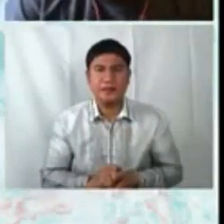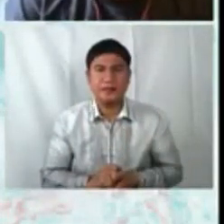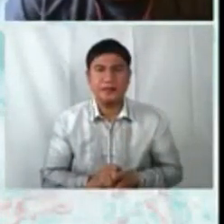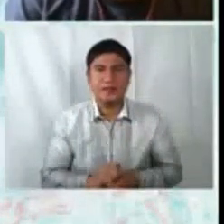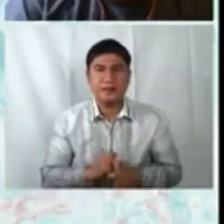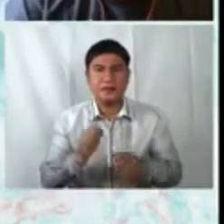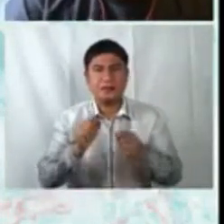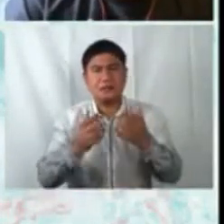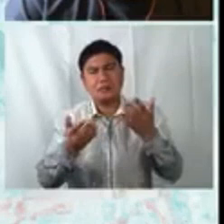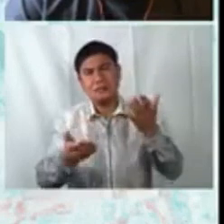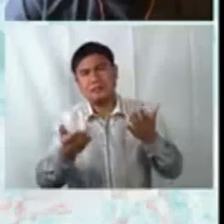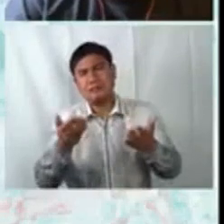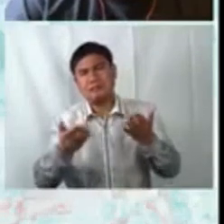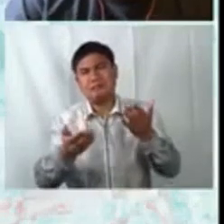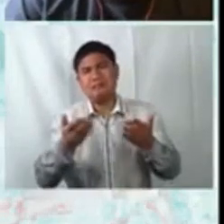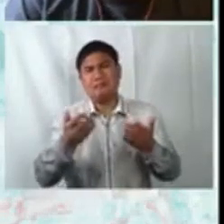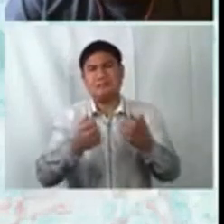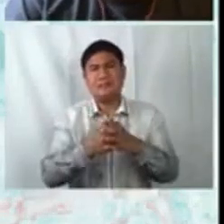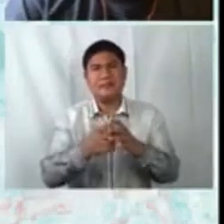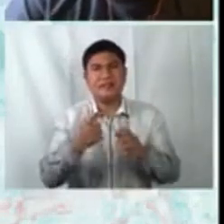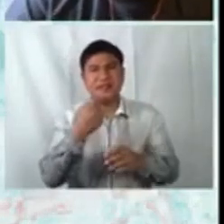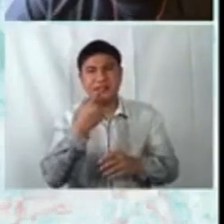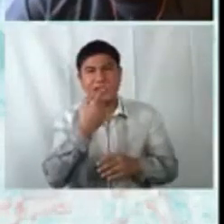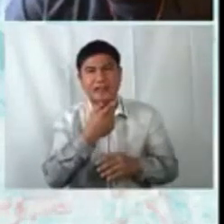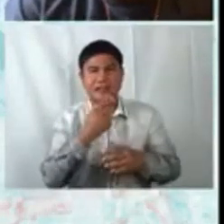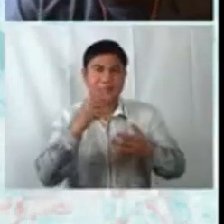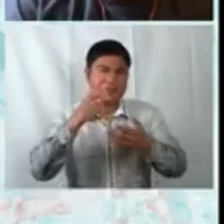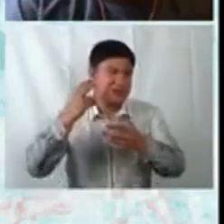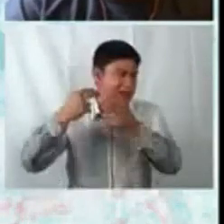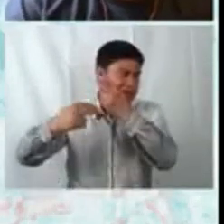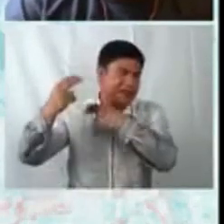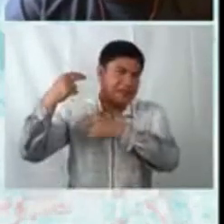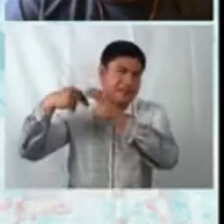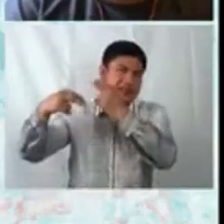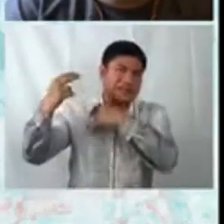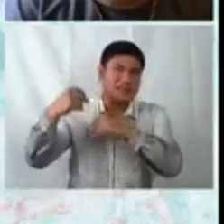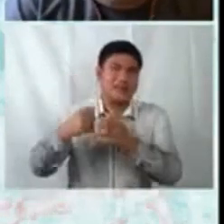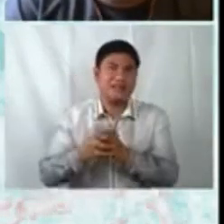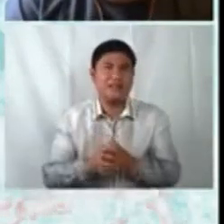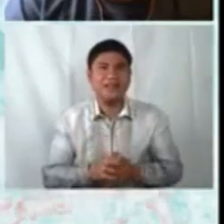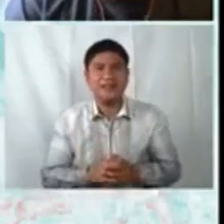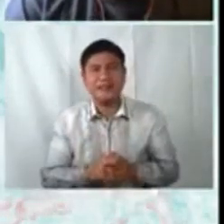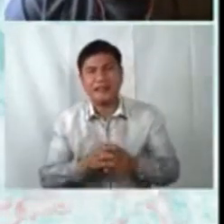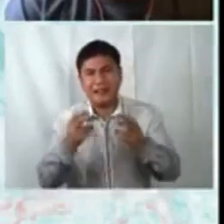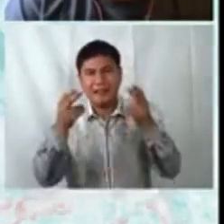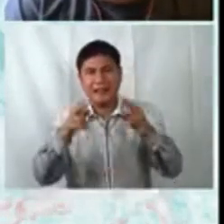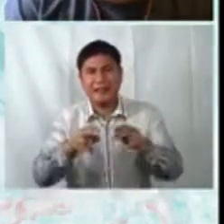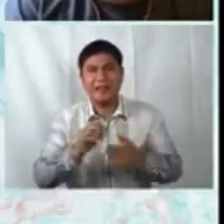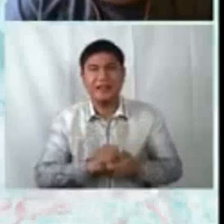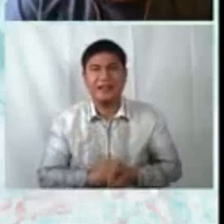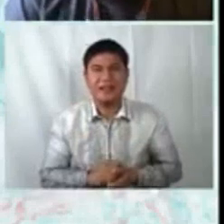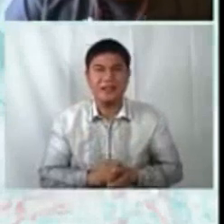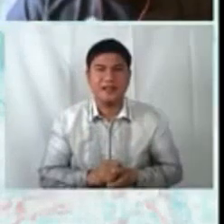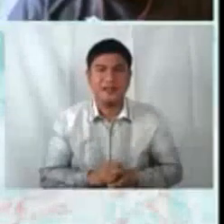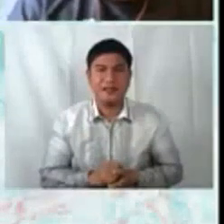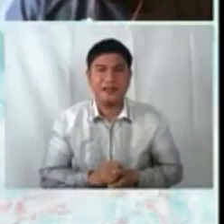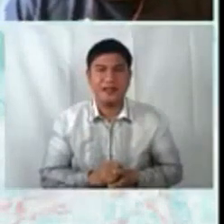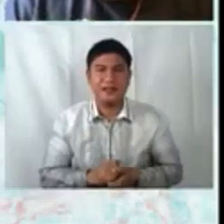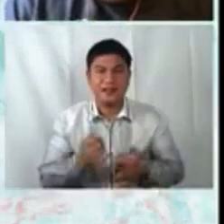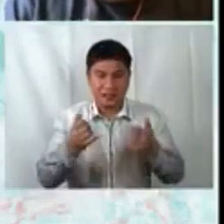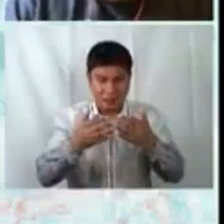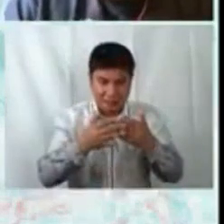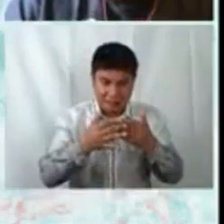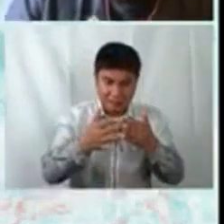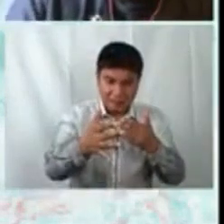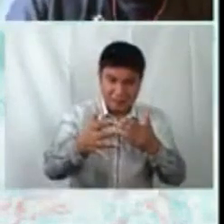magandang sinasabi ng mga historian, hindi magandang pangitain yun. Nakalain, eventually nga, isasakupin nila